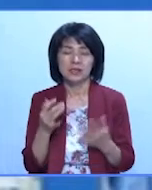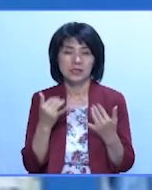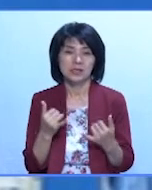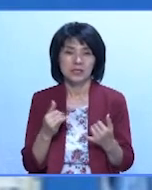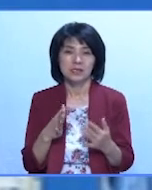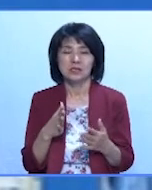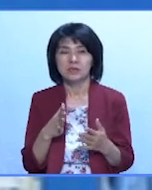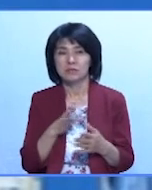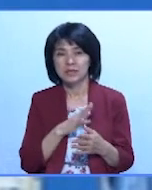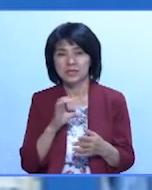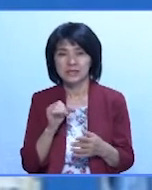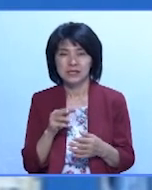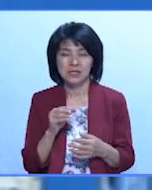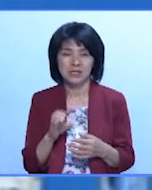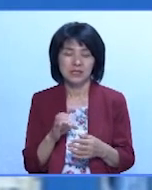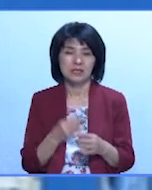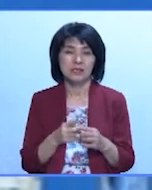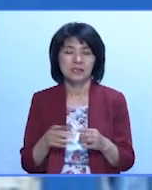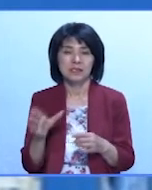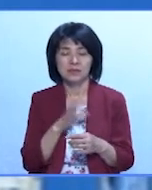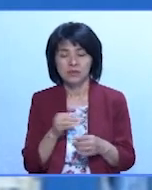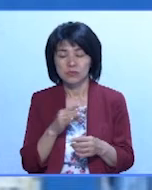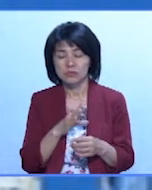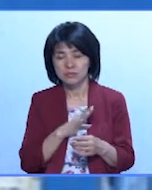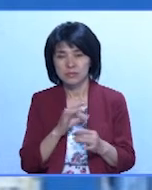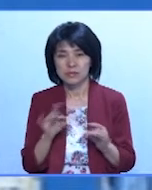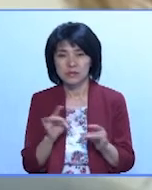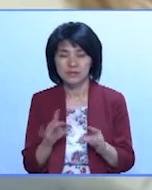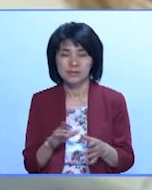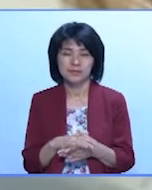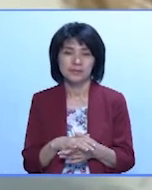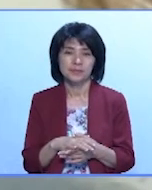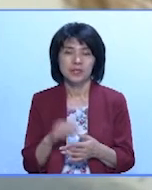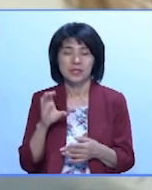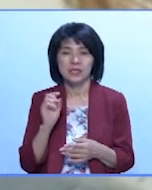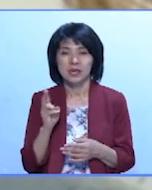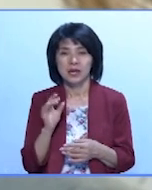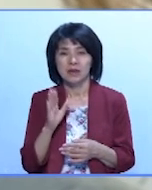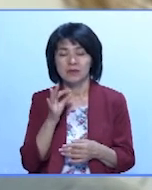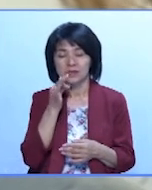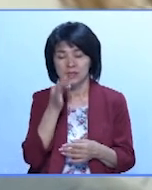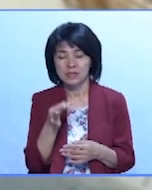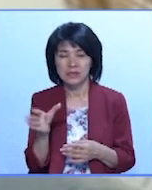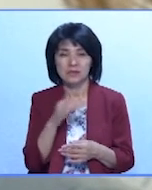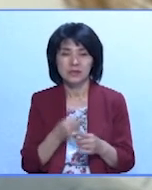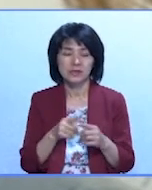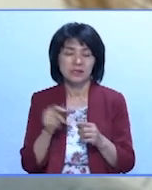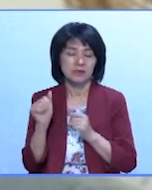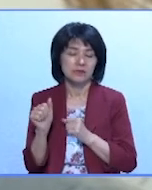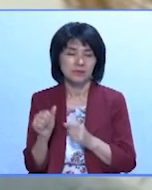нағыз стресс-тестке айналған арас. Алайда бұл сынақтан абыроймен өттік, деді Әбілқайыр Сқақов. Сын сағатта бірде-бір адам қамқорлықсыз